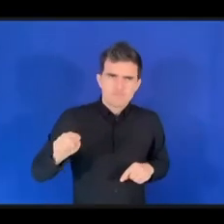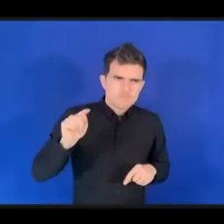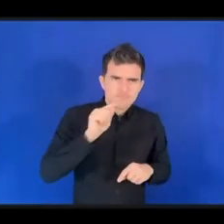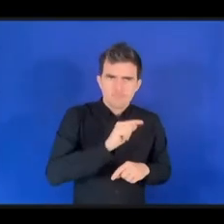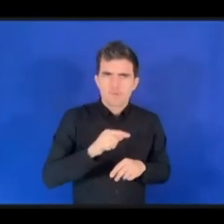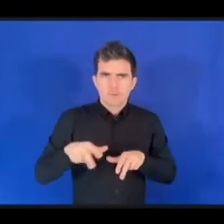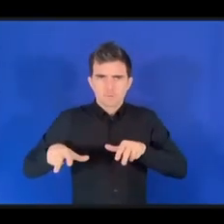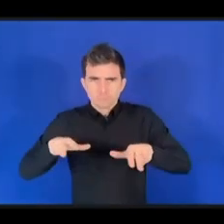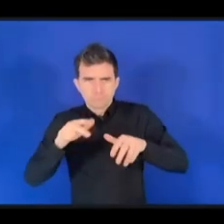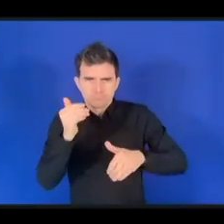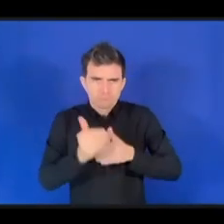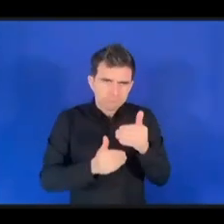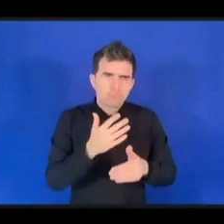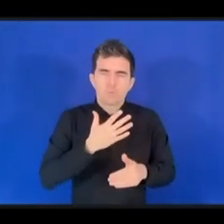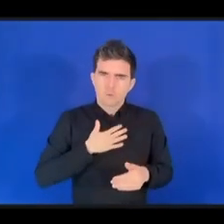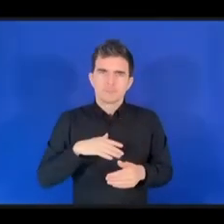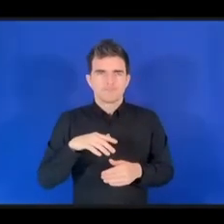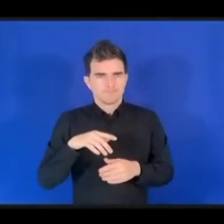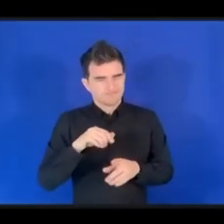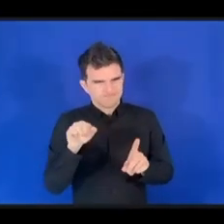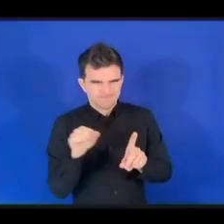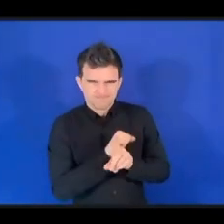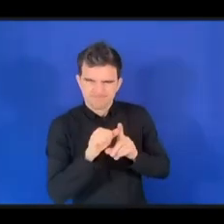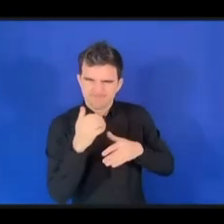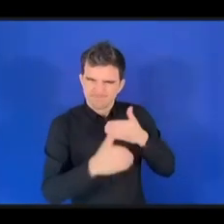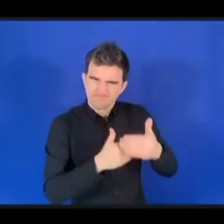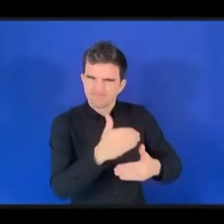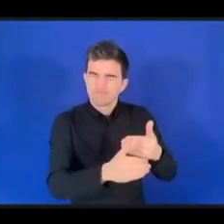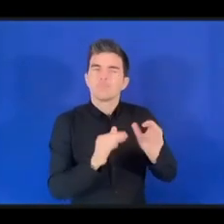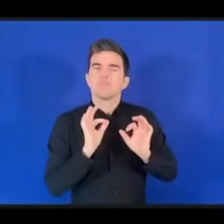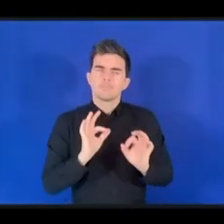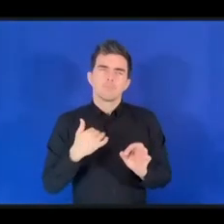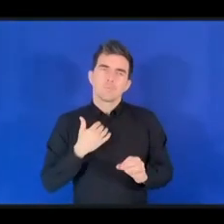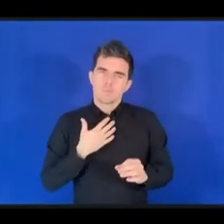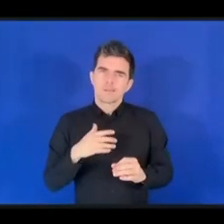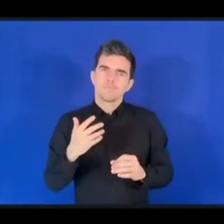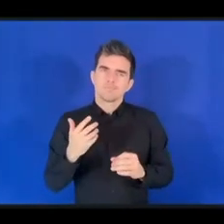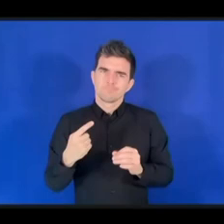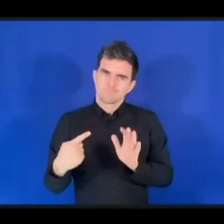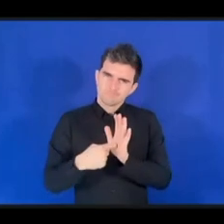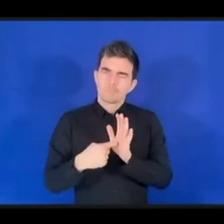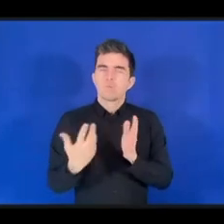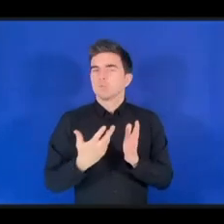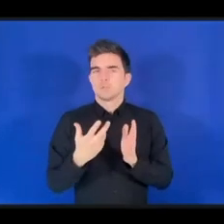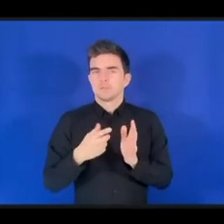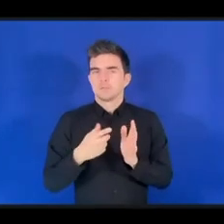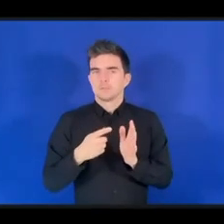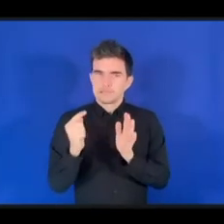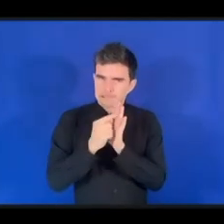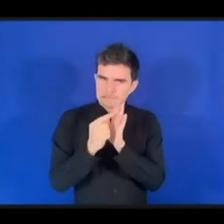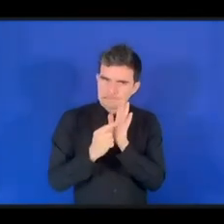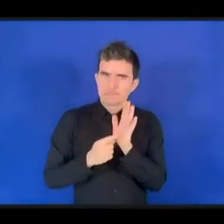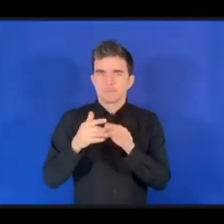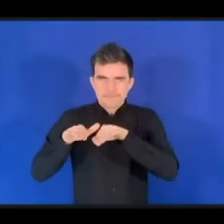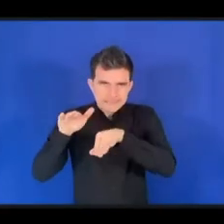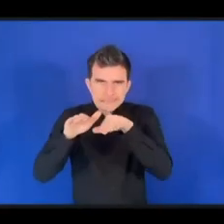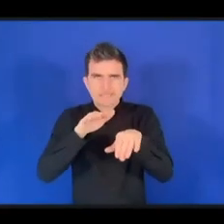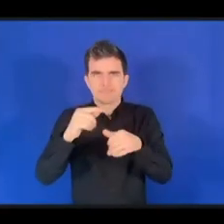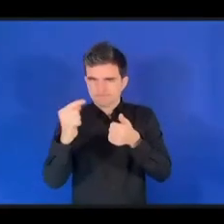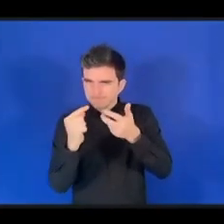comprendre ici une recommandation de l'implication de la société civile dans